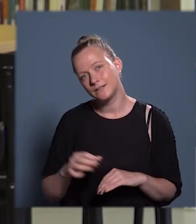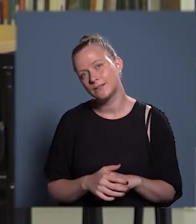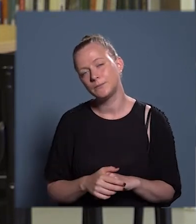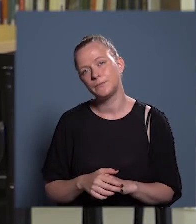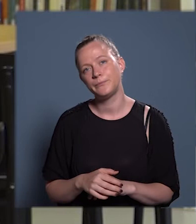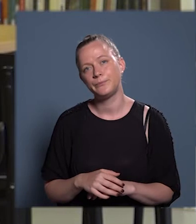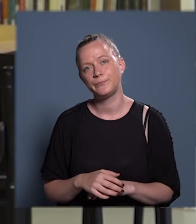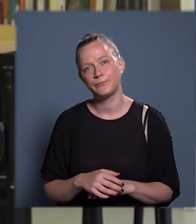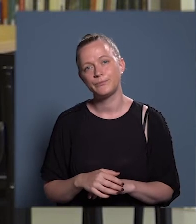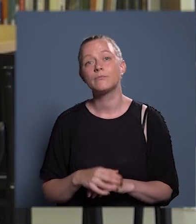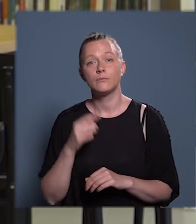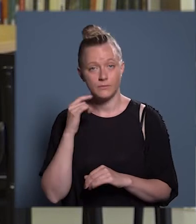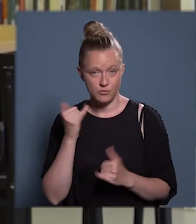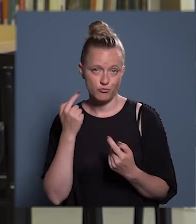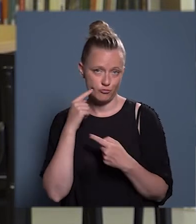tudtam hozni,